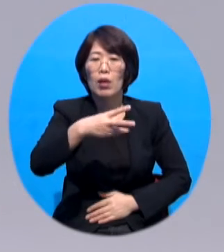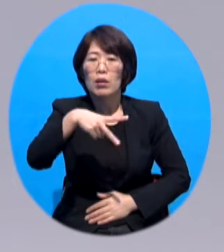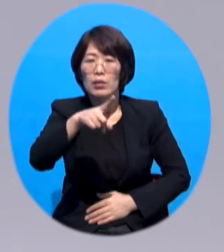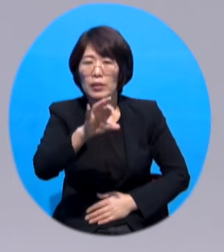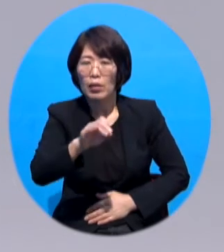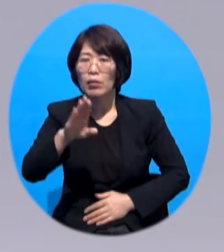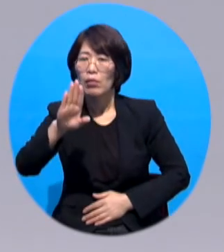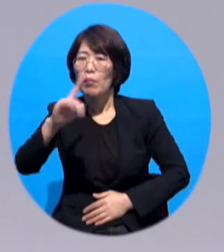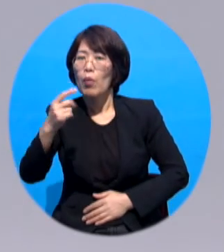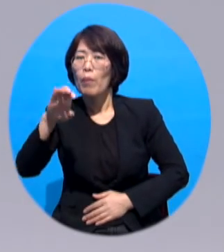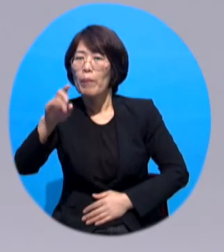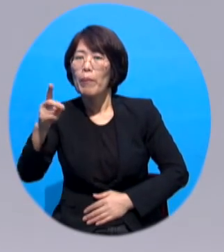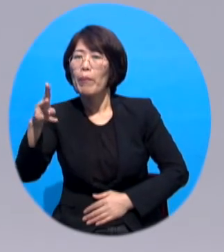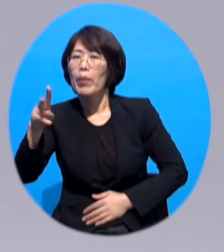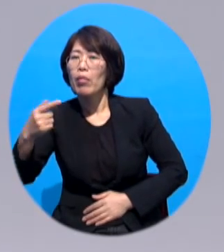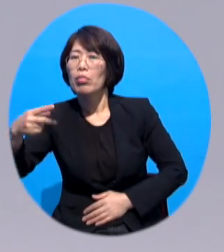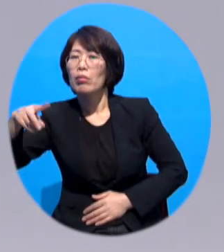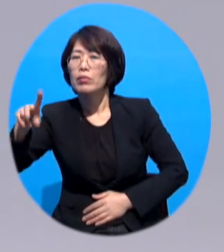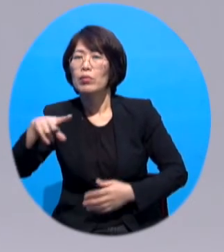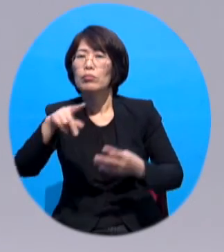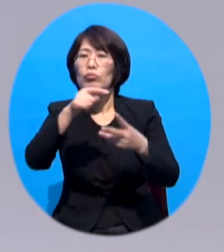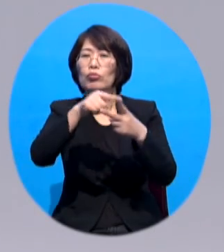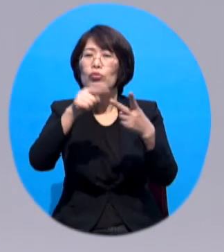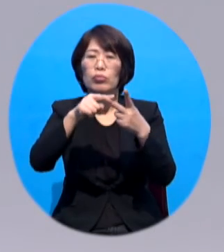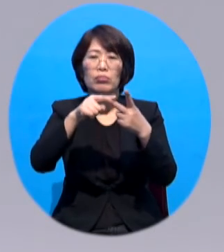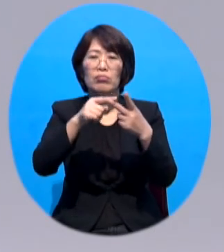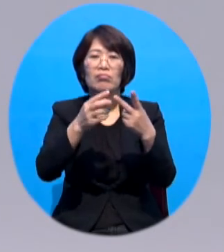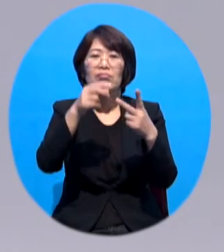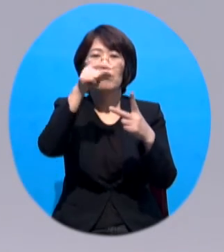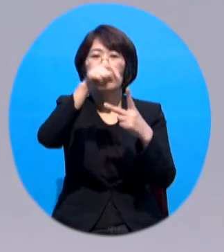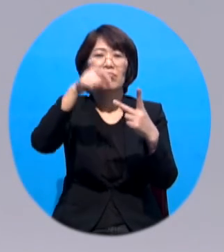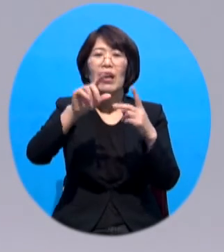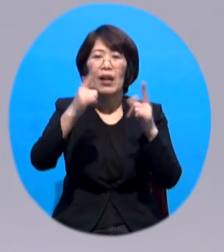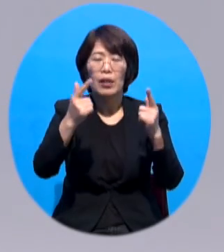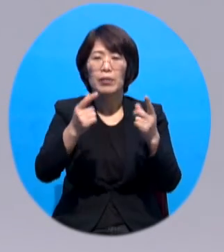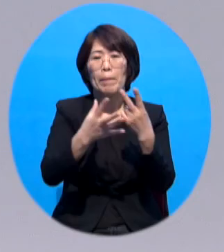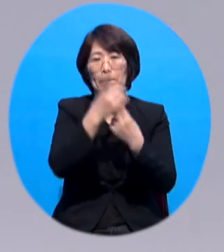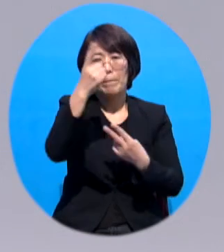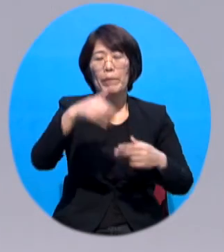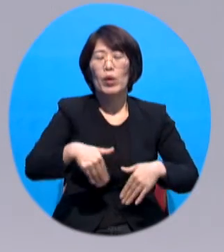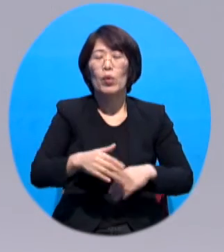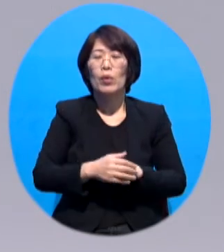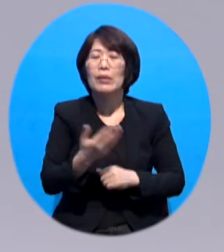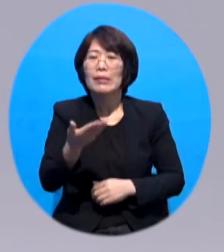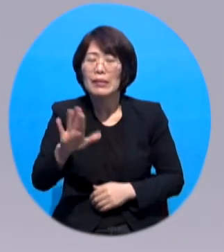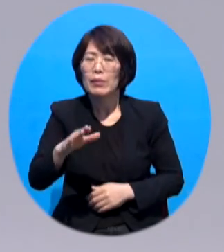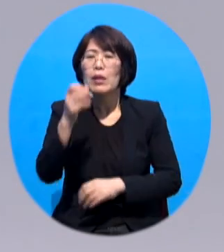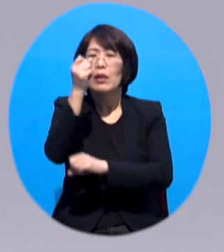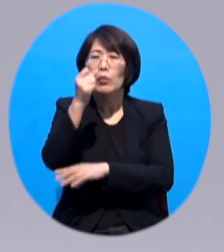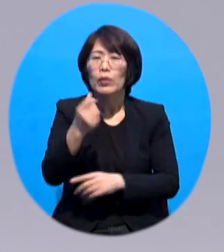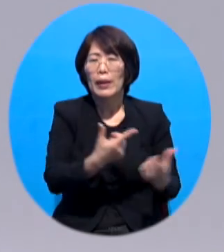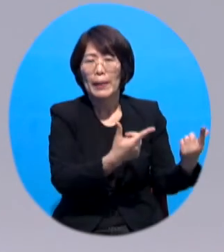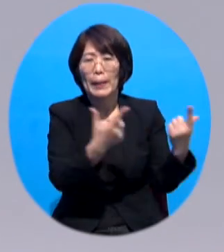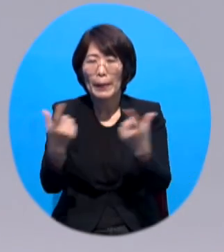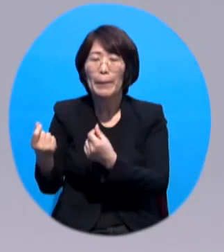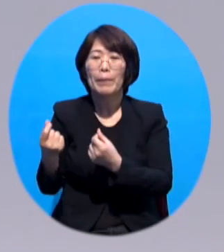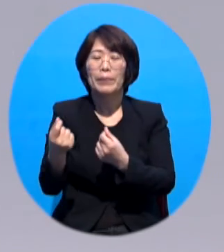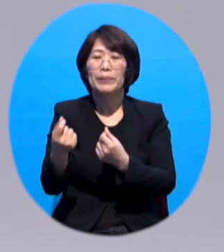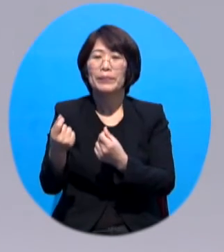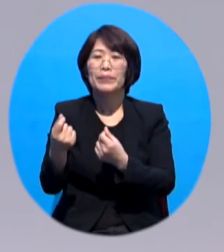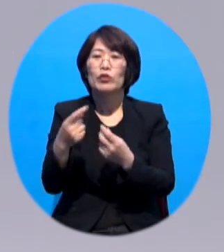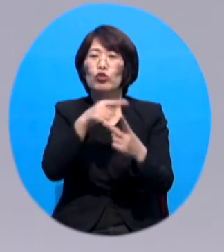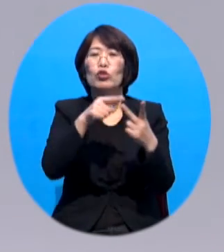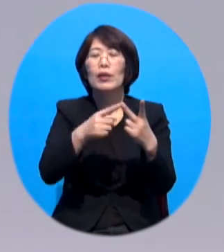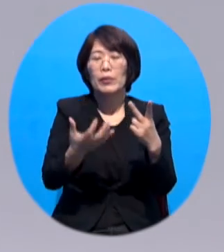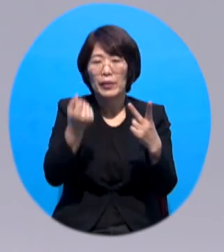문제는 이렇게 선택의 문제가 아니라 같이 가야 되는 문제구요 거기에 맞게끔 그렇지만 기본은 모든 아이들은 수월성을 갖고 있다라고 하는